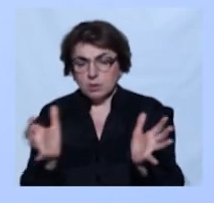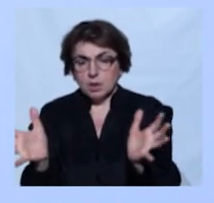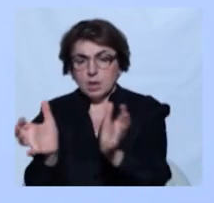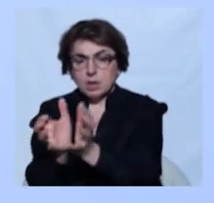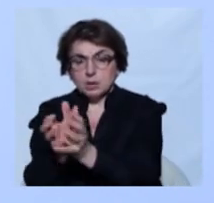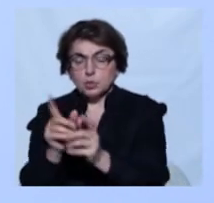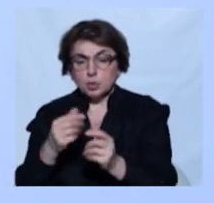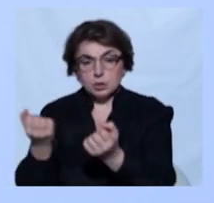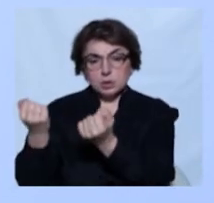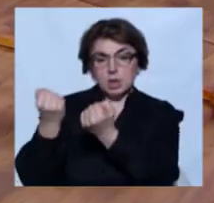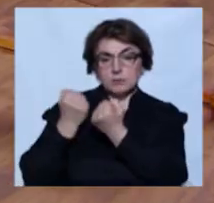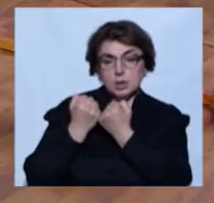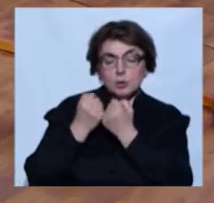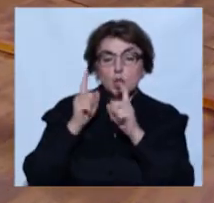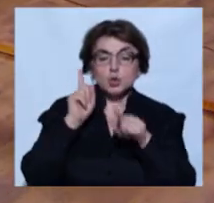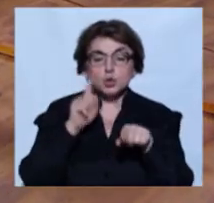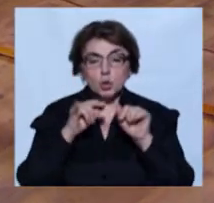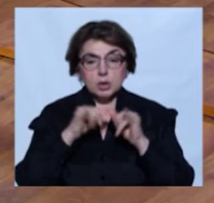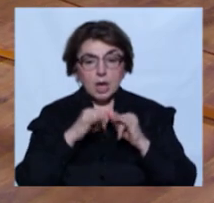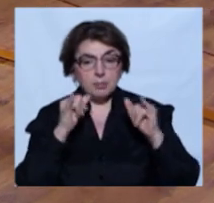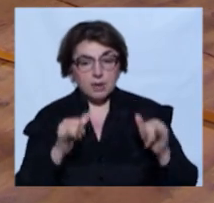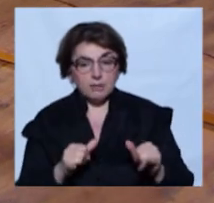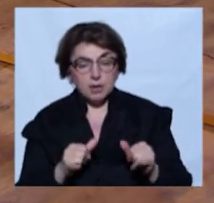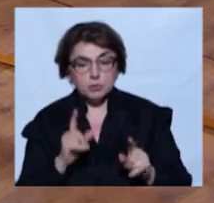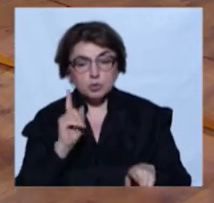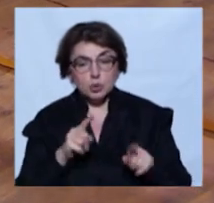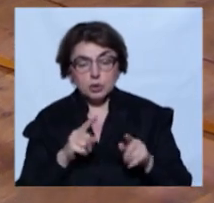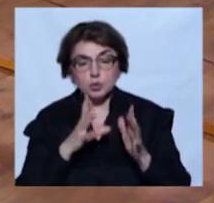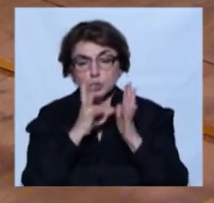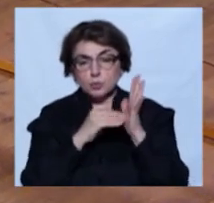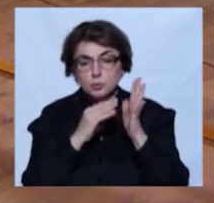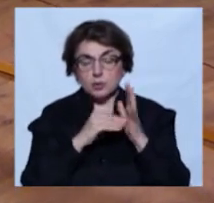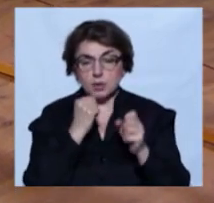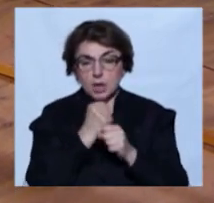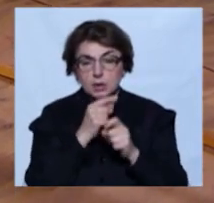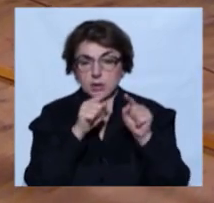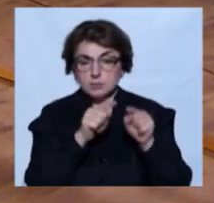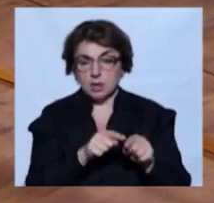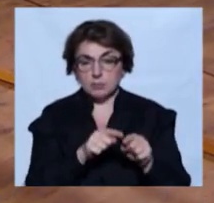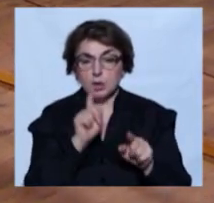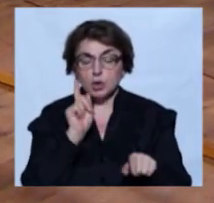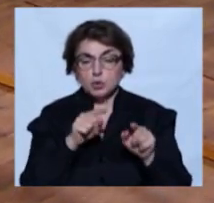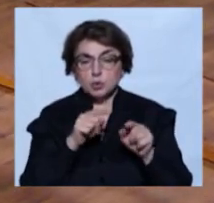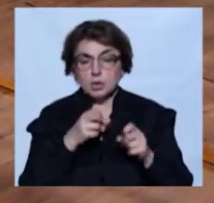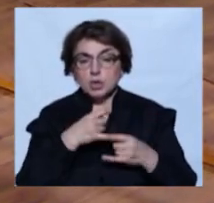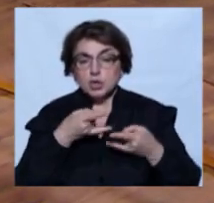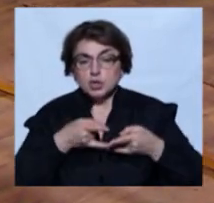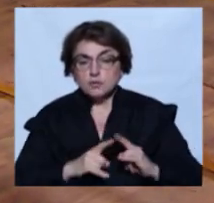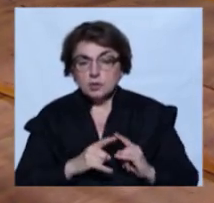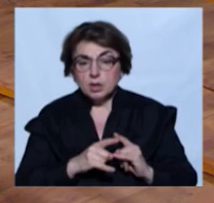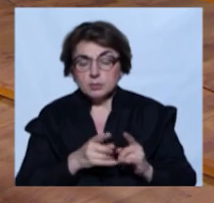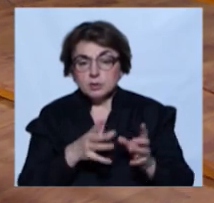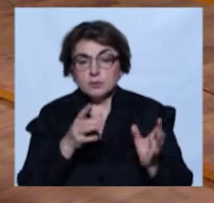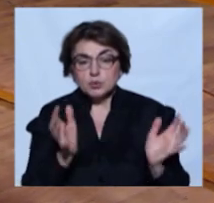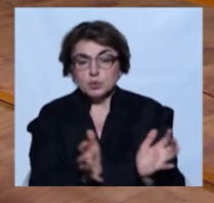მიზნით, ზოგი გამრავლების მიზნით აკეთებს ზოგიერთი ძუძუმწოვარი ცხოველი ამას, ზოგიერთი ნაშიერებზე ზრუნვის